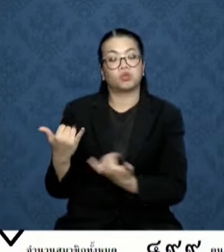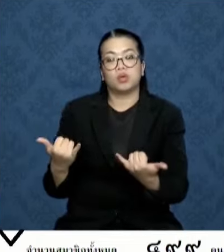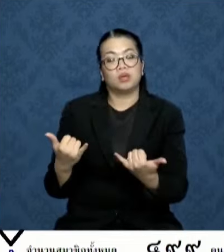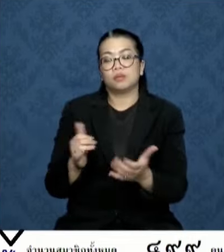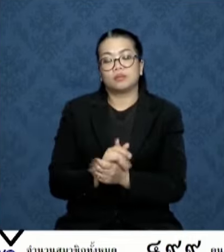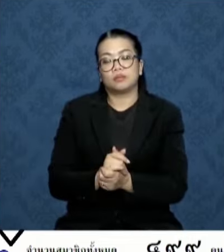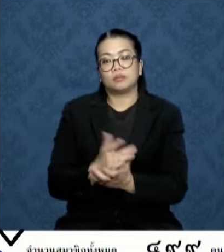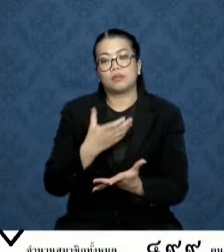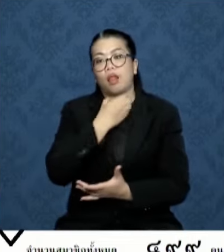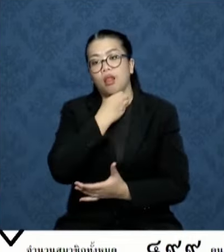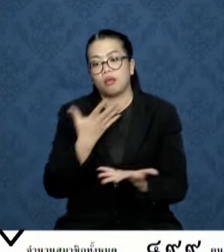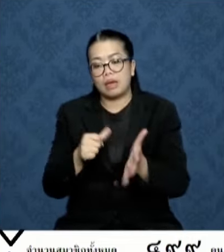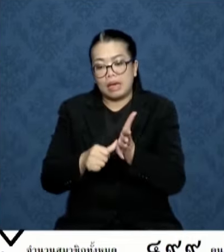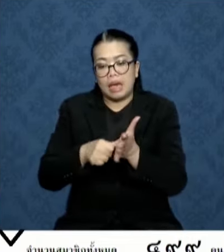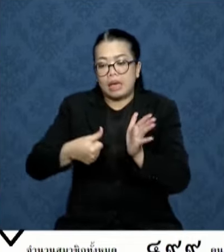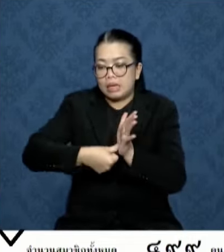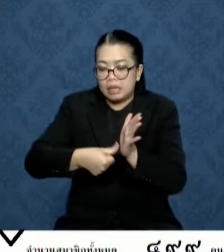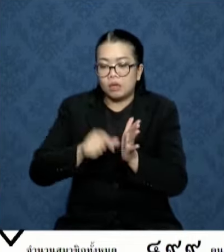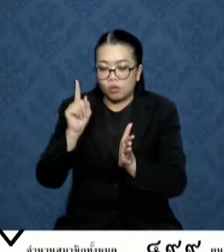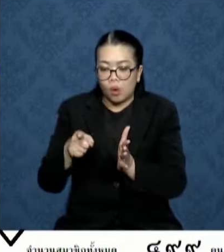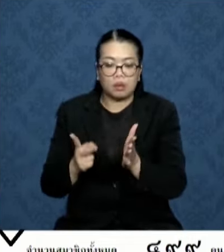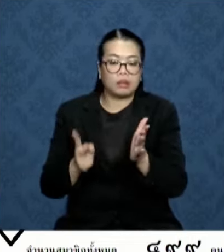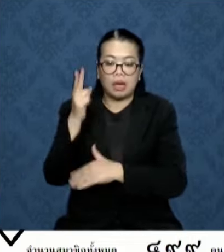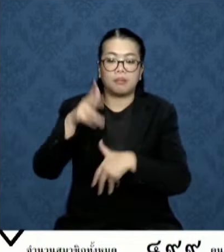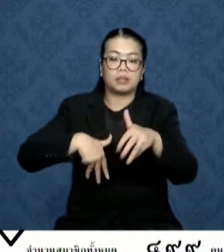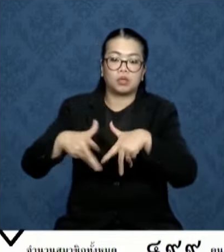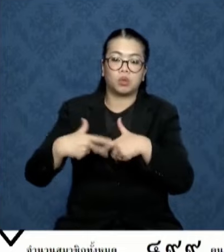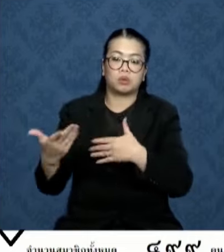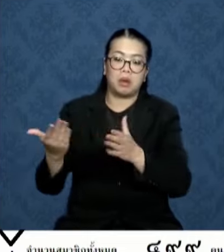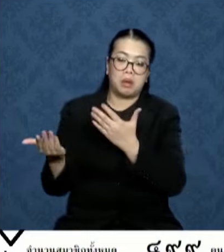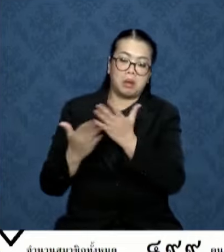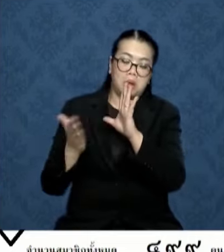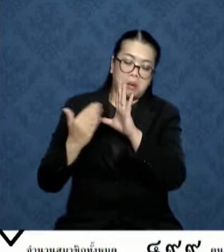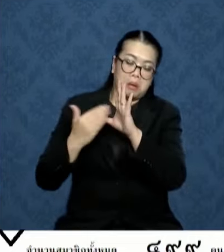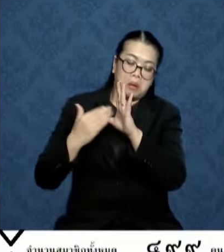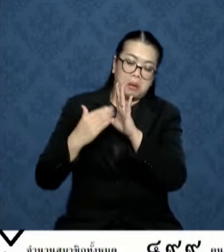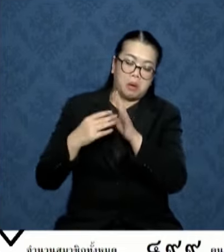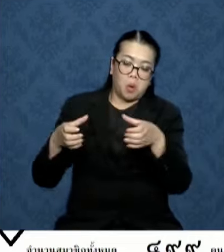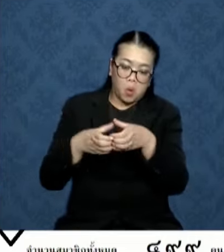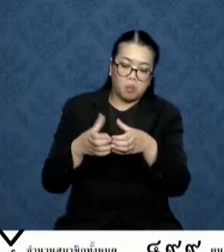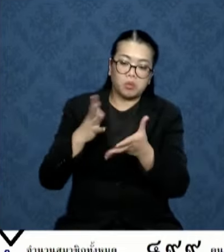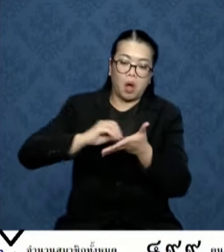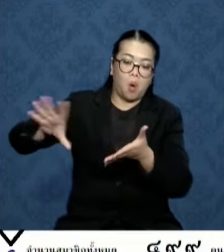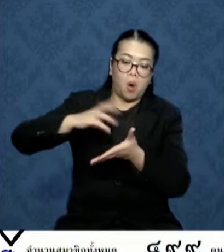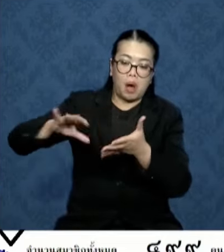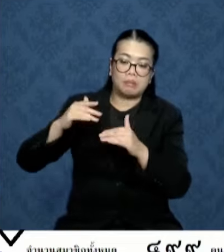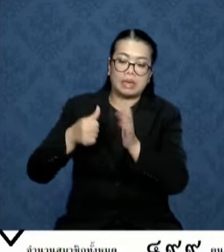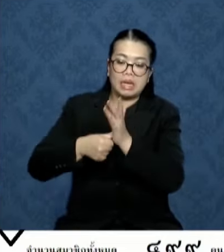ไปแล้ว ทำให มาตรการแก้นี่ ที่อกมา ต้อง ตัด ประชาชน ท เหลืด รอน เรอง นี่ บาง กลุม ออกไป